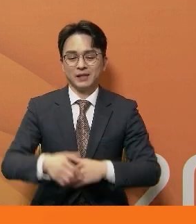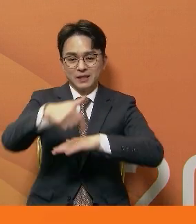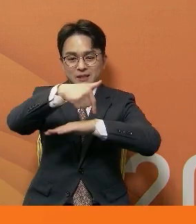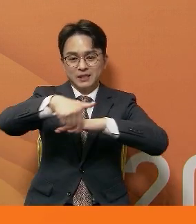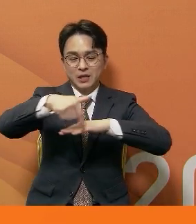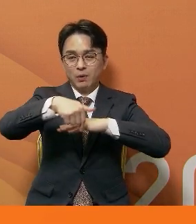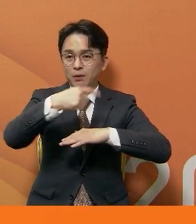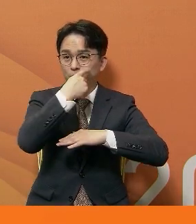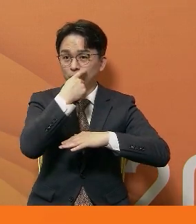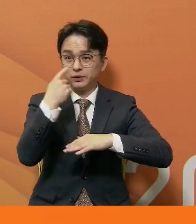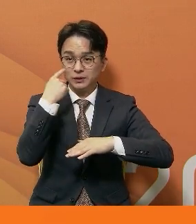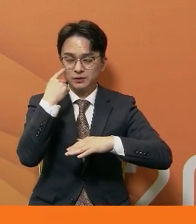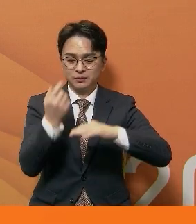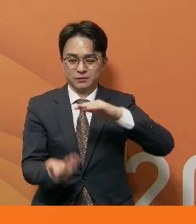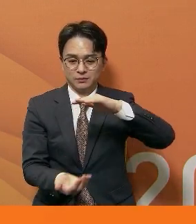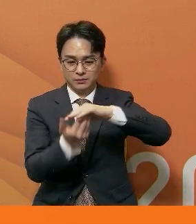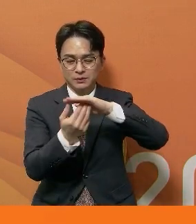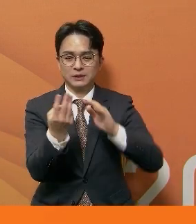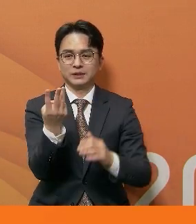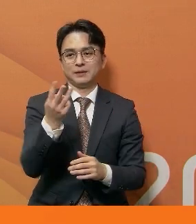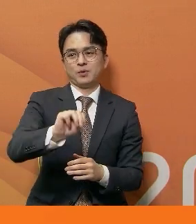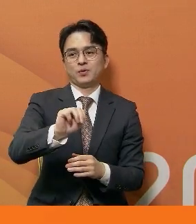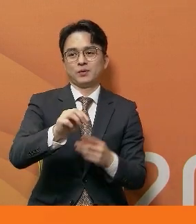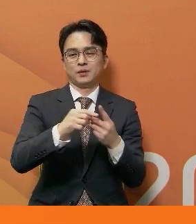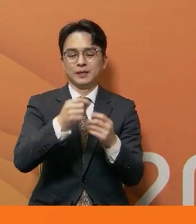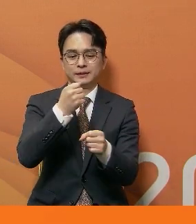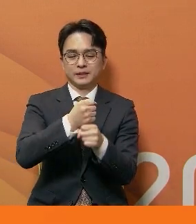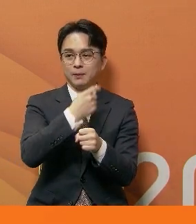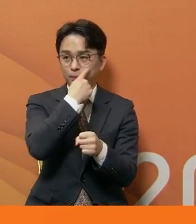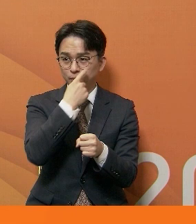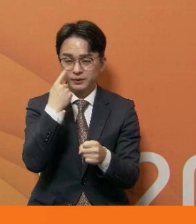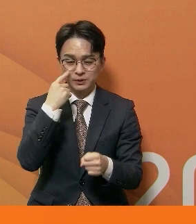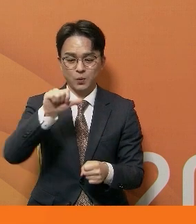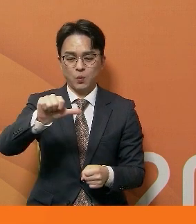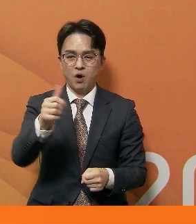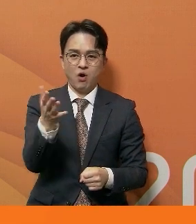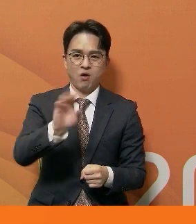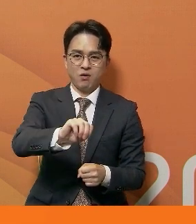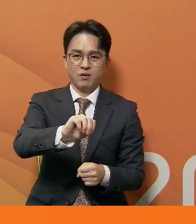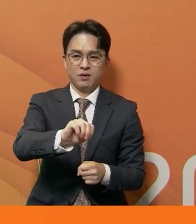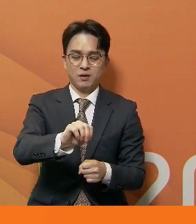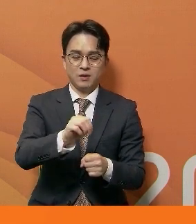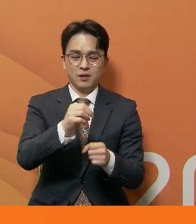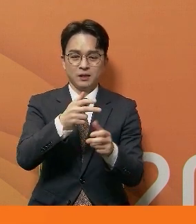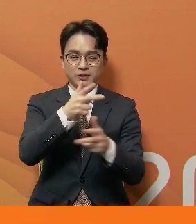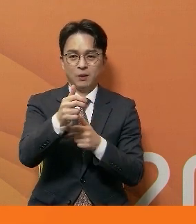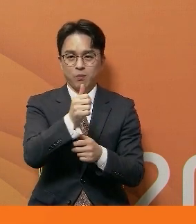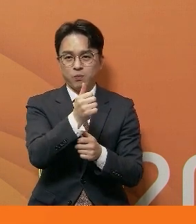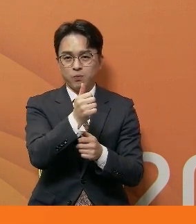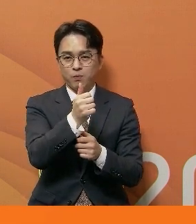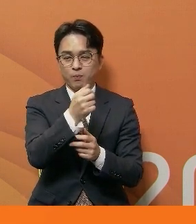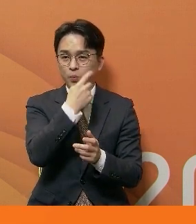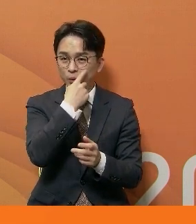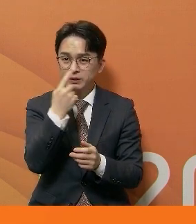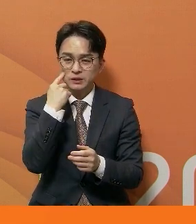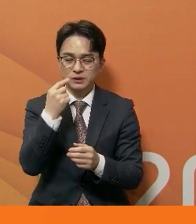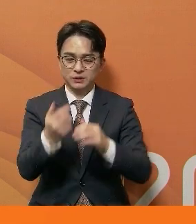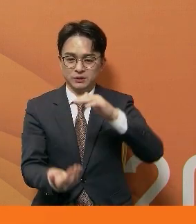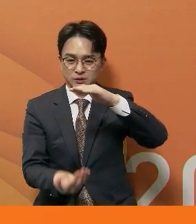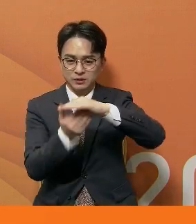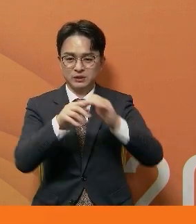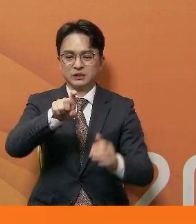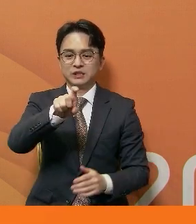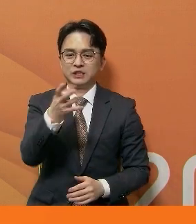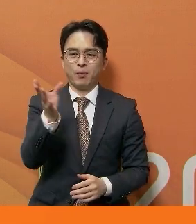기획보증 상품은 최대 3억원 그리고 제작보증상품 최대 5억원 사업화보증상품은 최대 15번까지 신청을 하실 수가